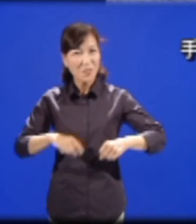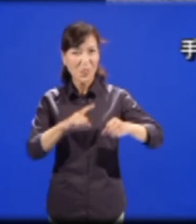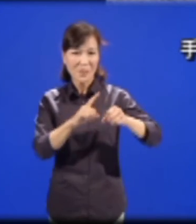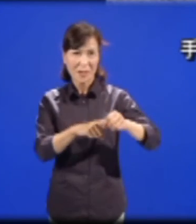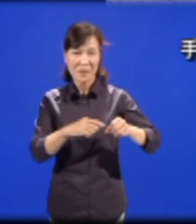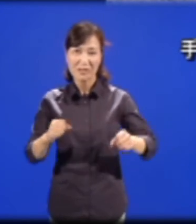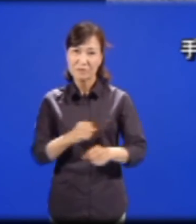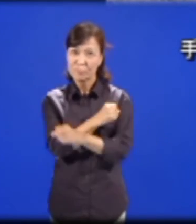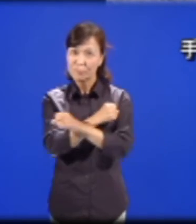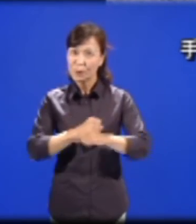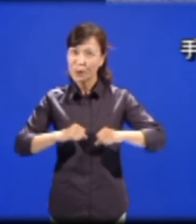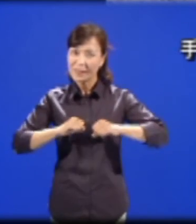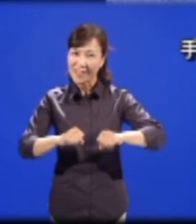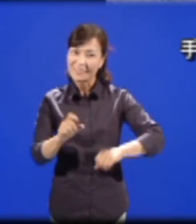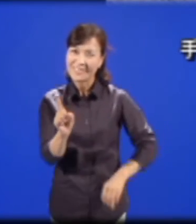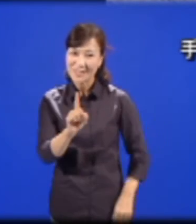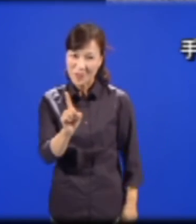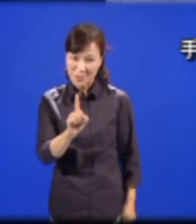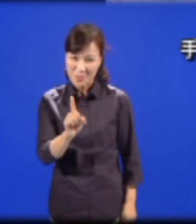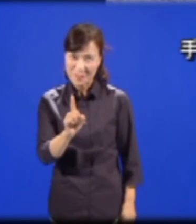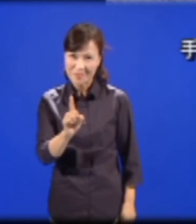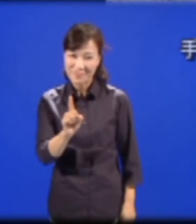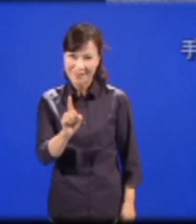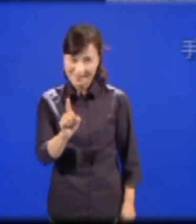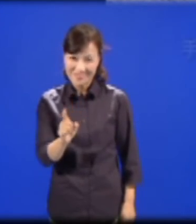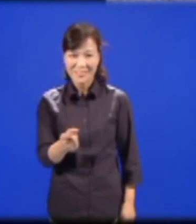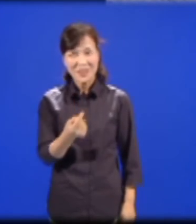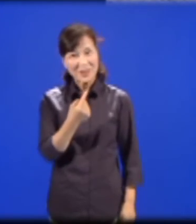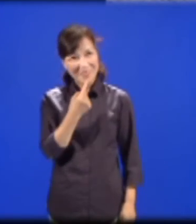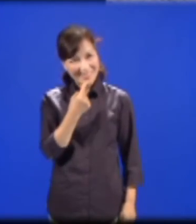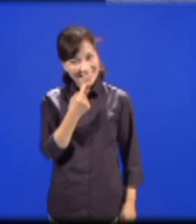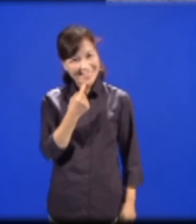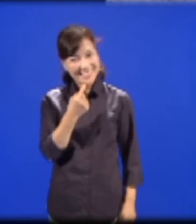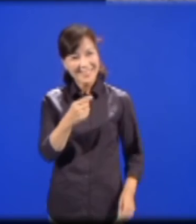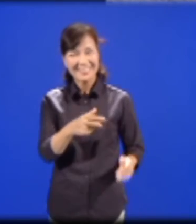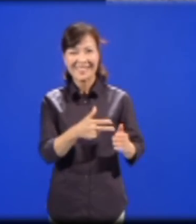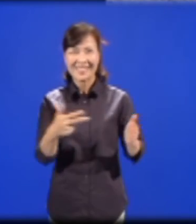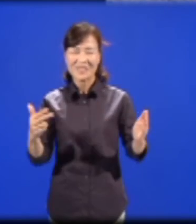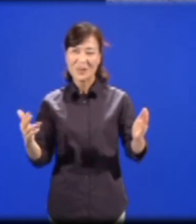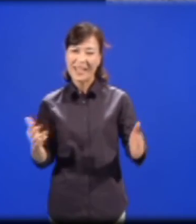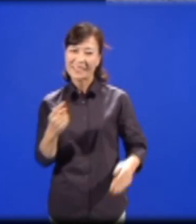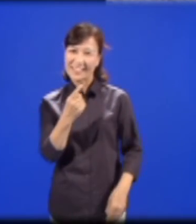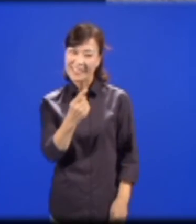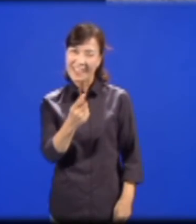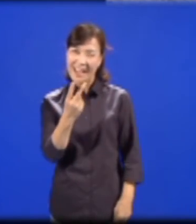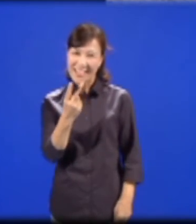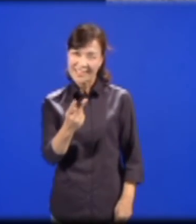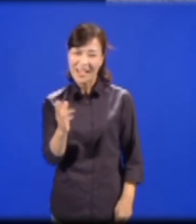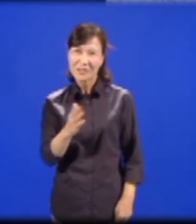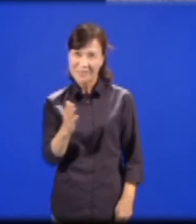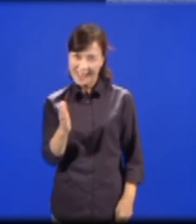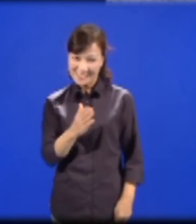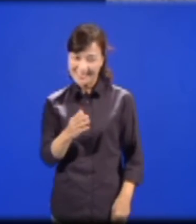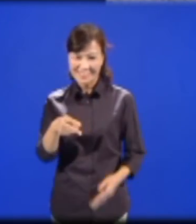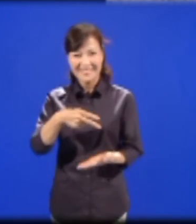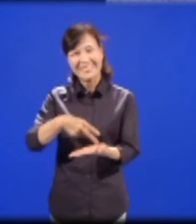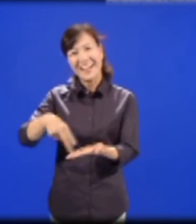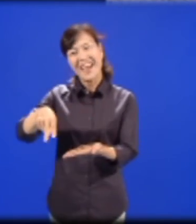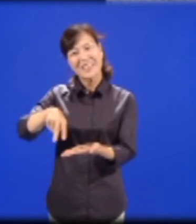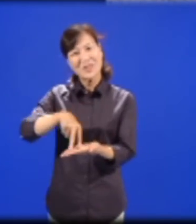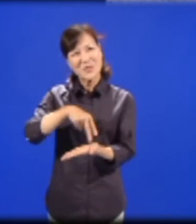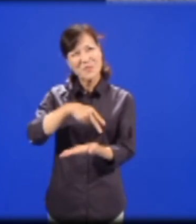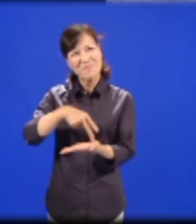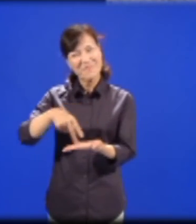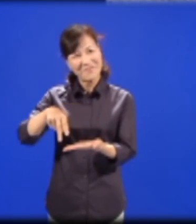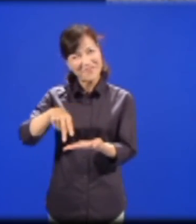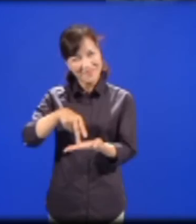から健康のためにどんな取り組みをしていますか。私は週に1、2回ダンスをし